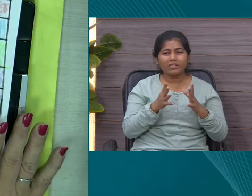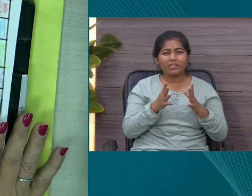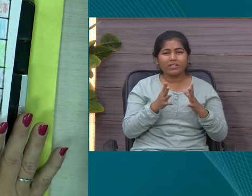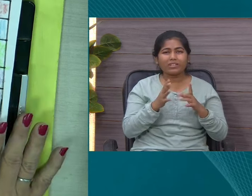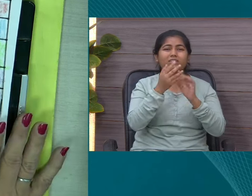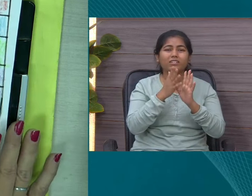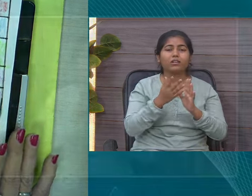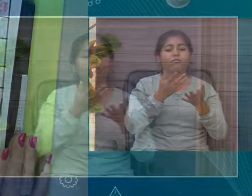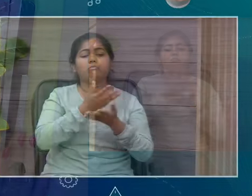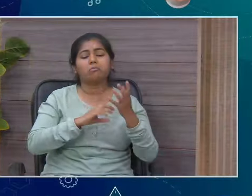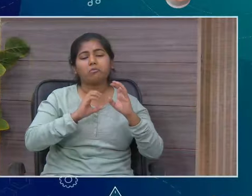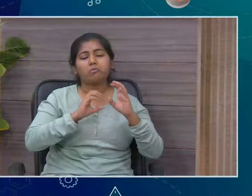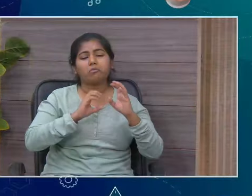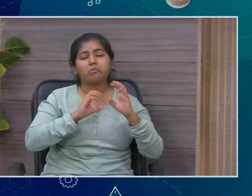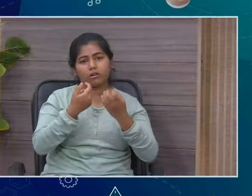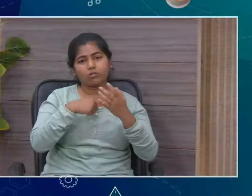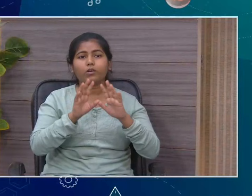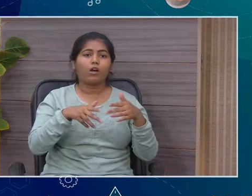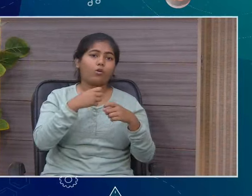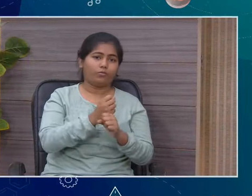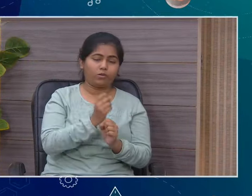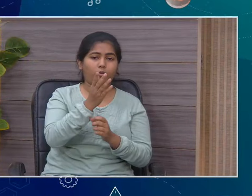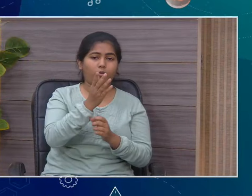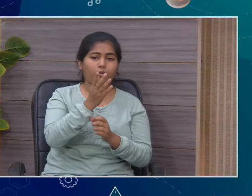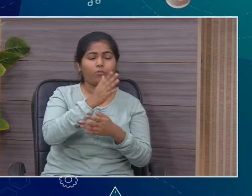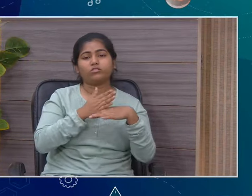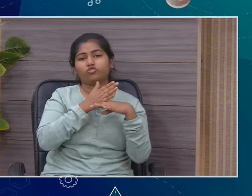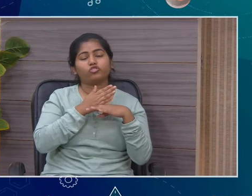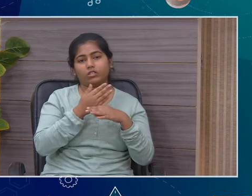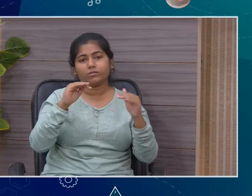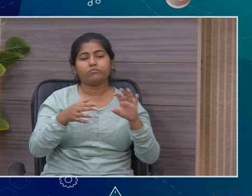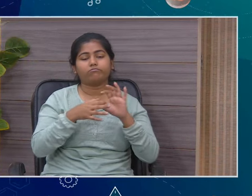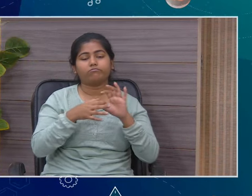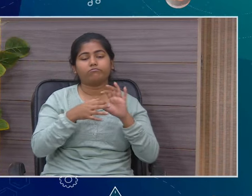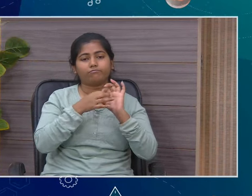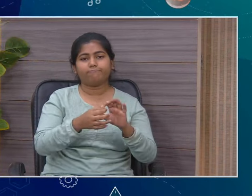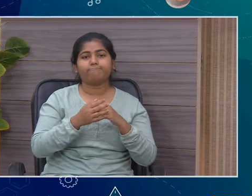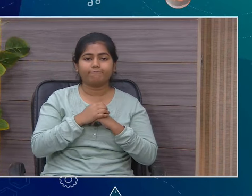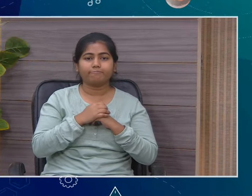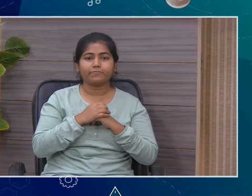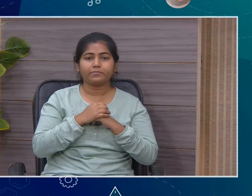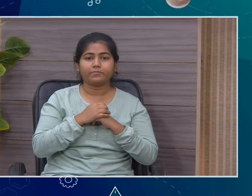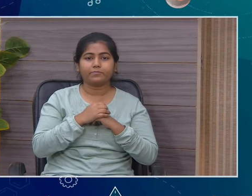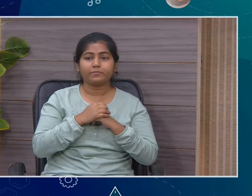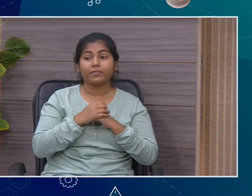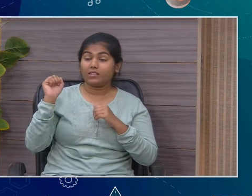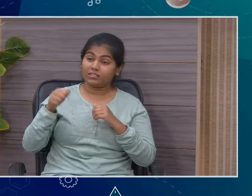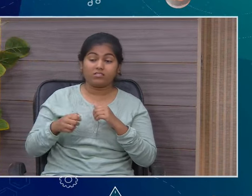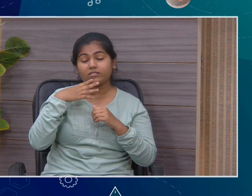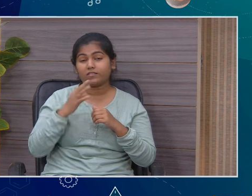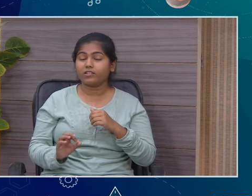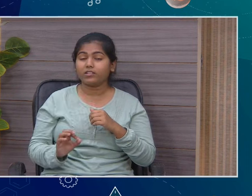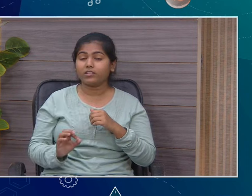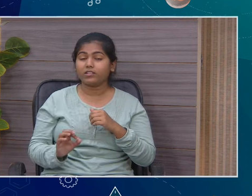उसमें किस तरह से इन टेबल्स को हम ब्रेल में बना सकते हैं ये मैं जरूर साझा करना चाहूंगी अपने बच्चों के साथ। जरूर बनाकर बताइएगा। तो ये बिल्कुल आप ध्यान